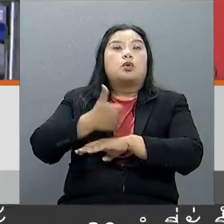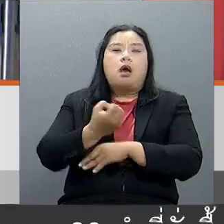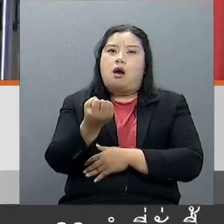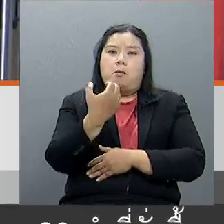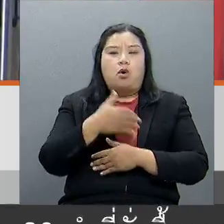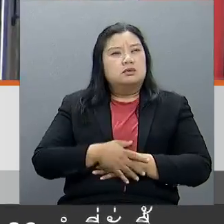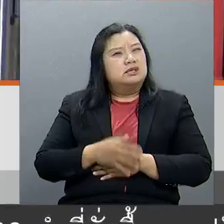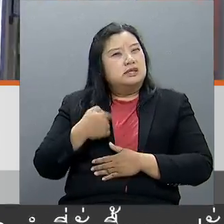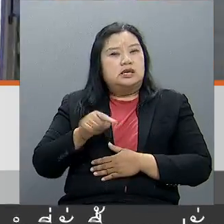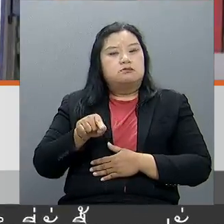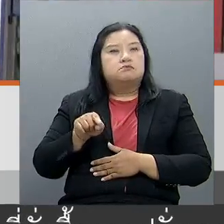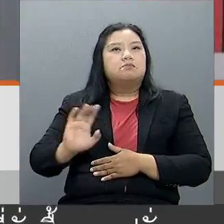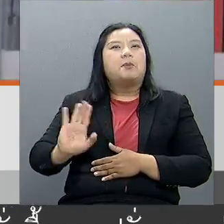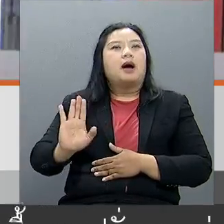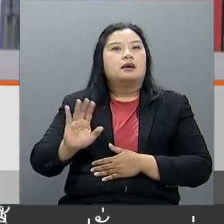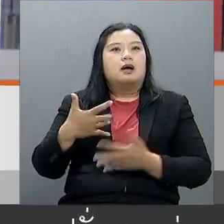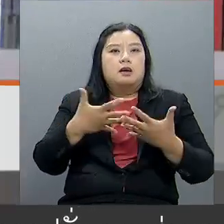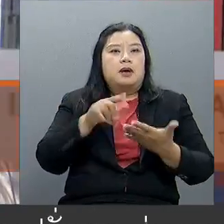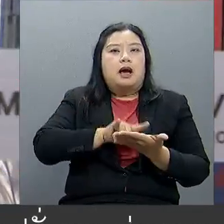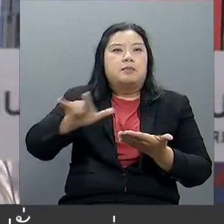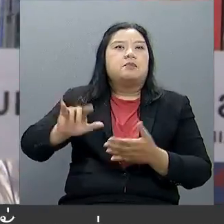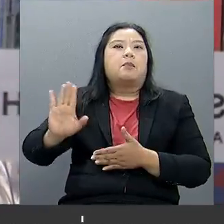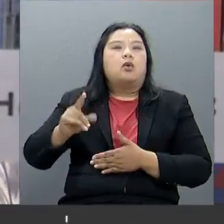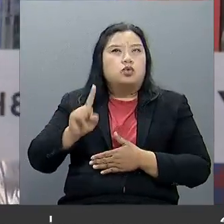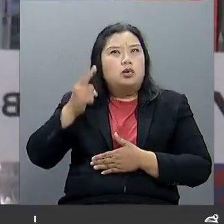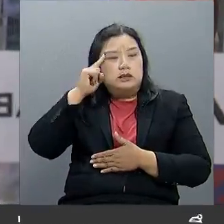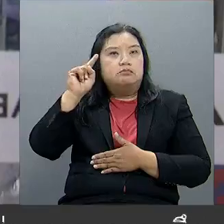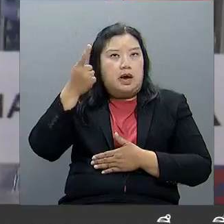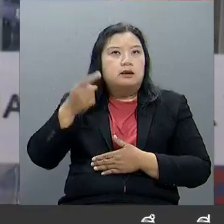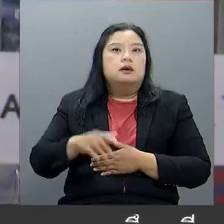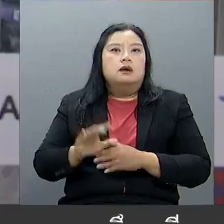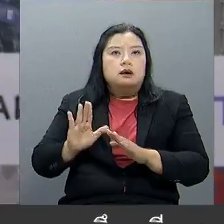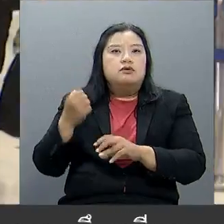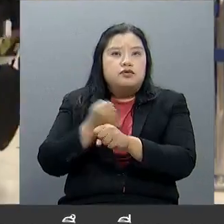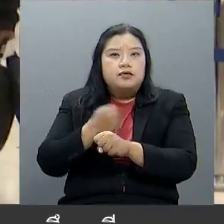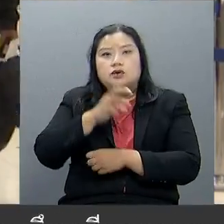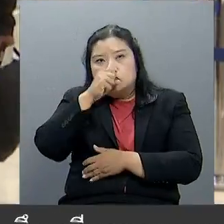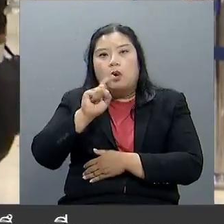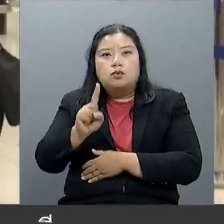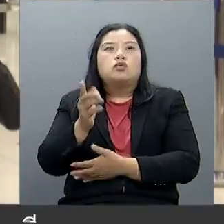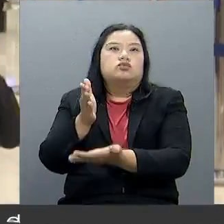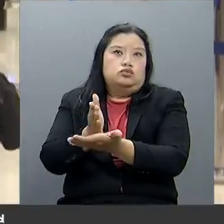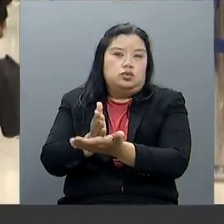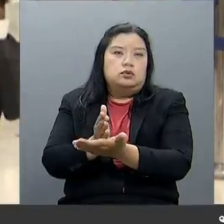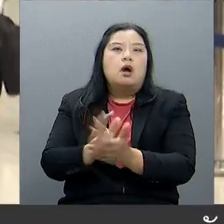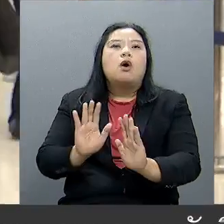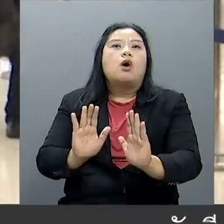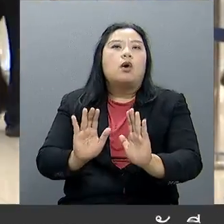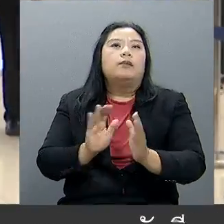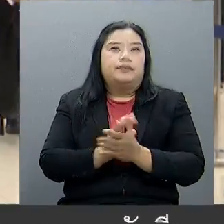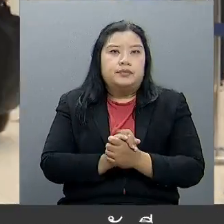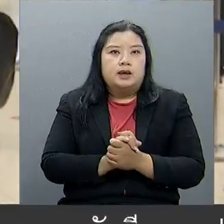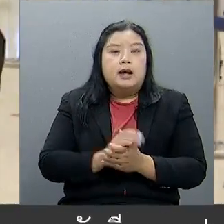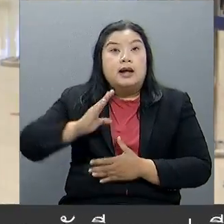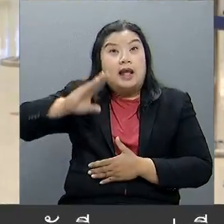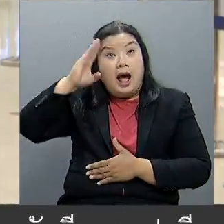ไปและมีความจำเป็นต้องทบทวนรวมถึงชะลอไว้ก่อนส่วนเรื่องการสับเปลี่ยนกำลังกองร้อยทหารช่างเฉพาะกิจ